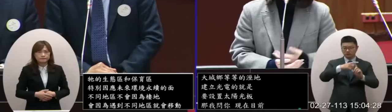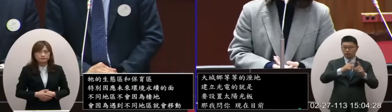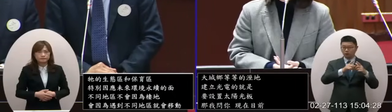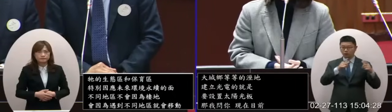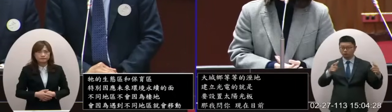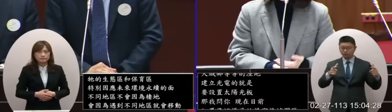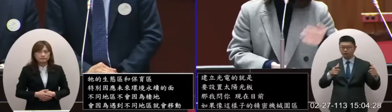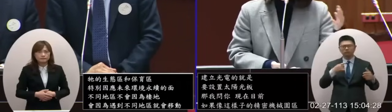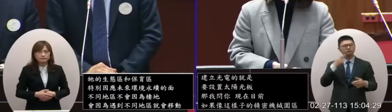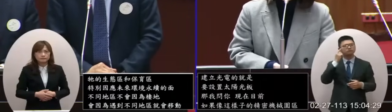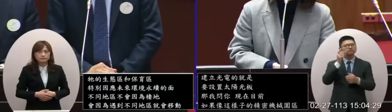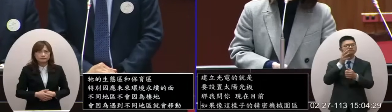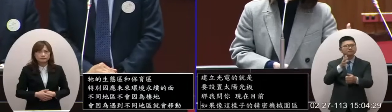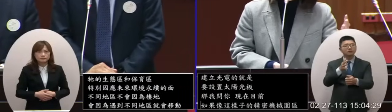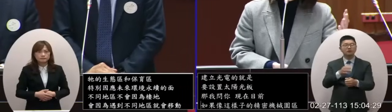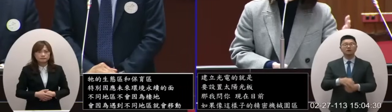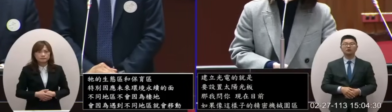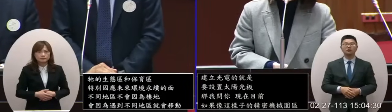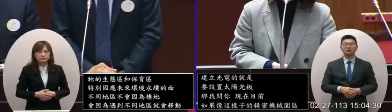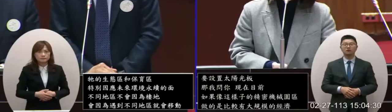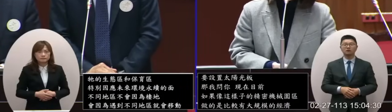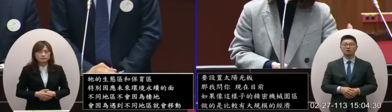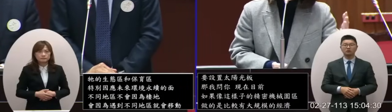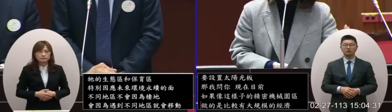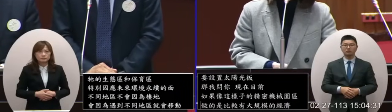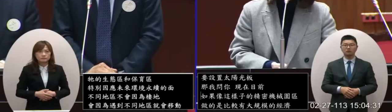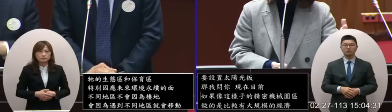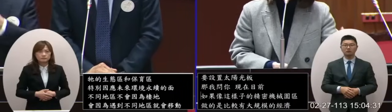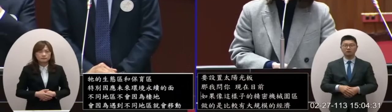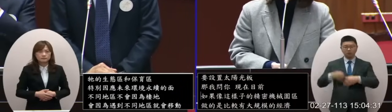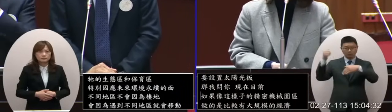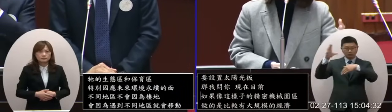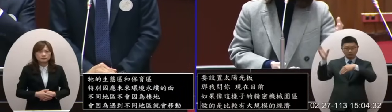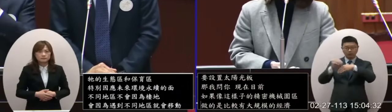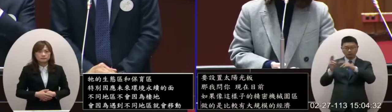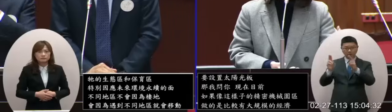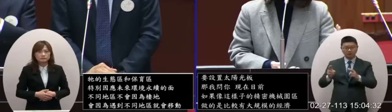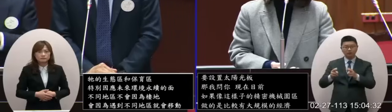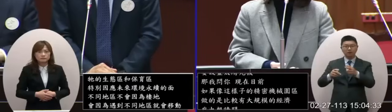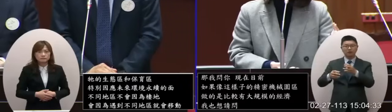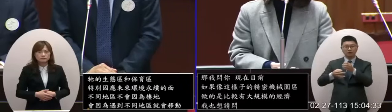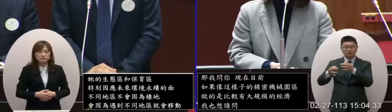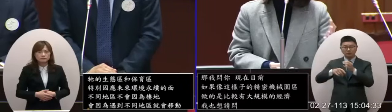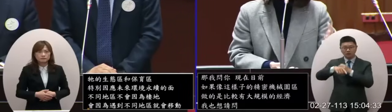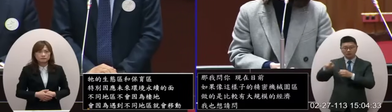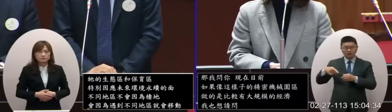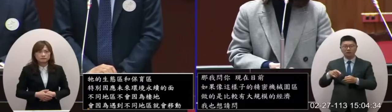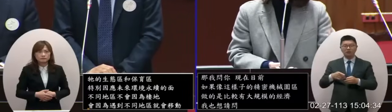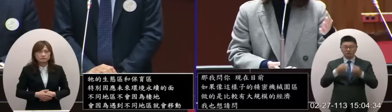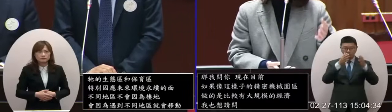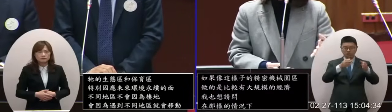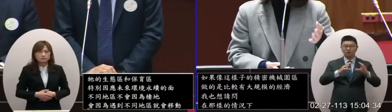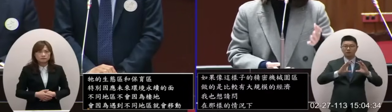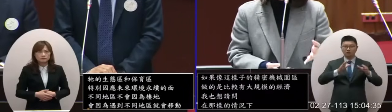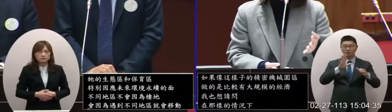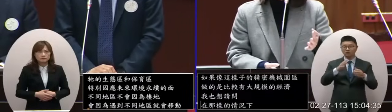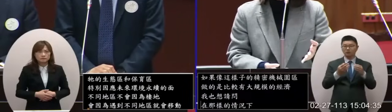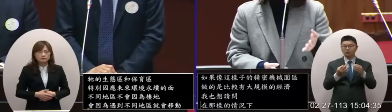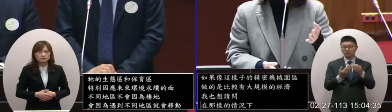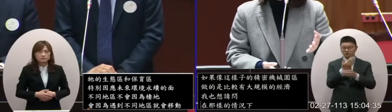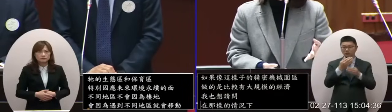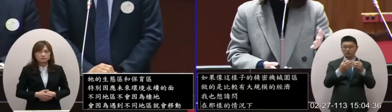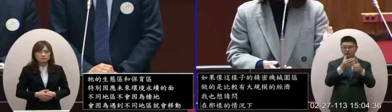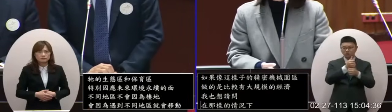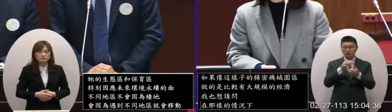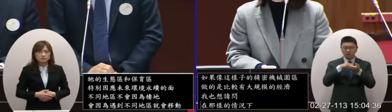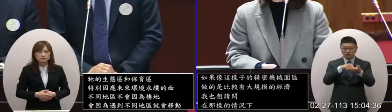那样子的情况下，为什么有时候光电业者可以跟国产署对于相关的农地来申